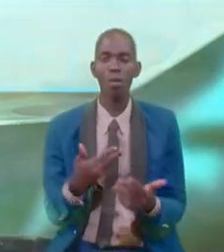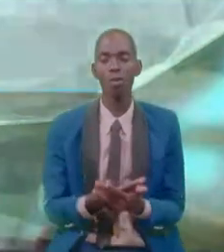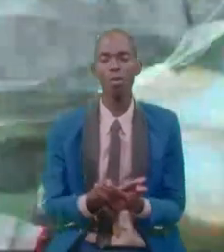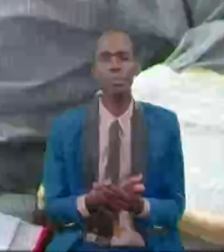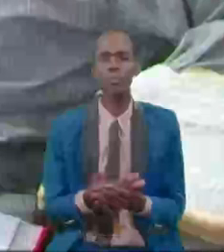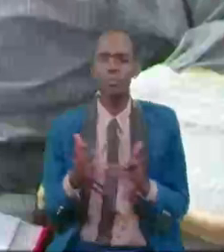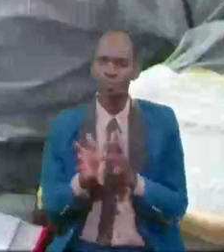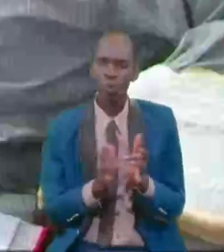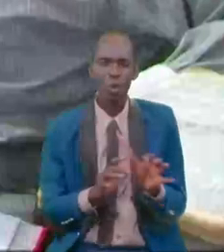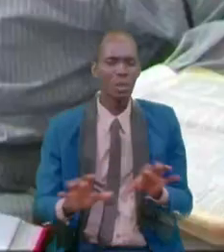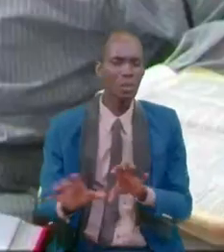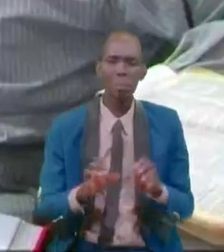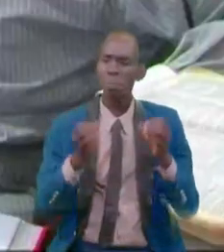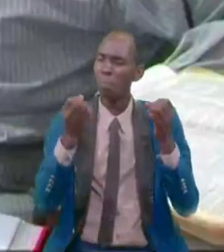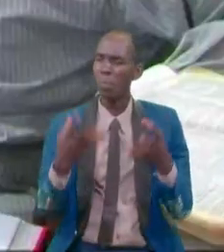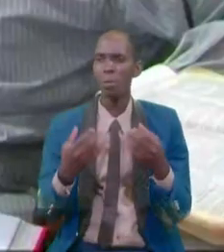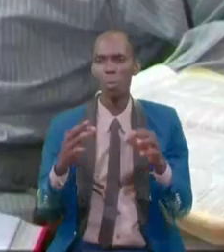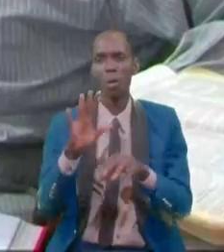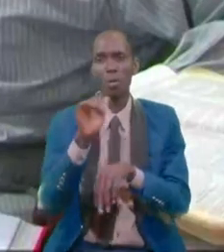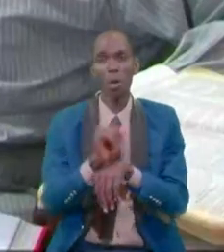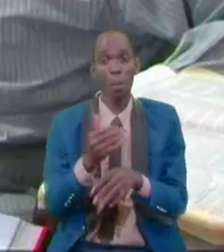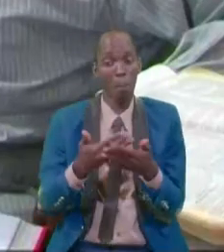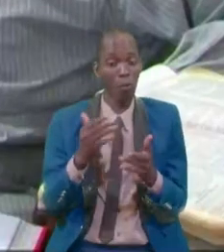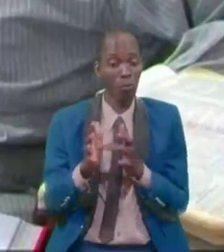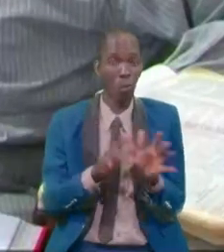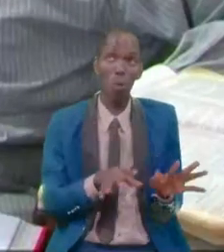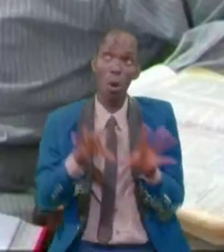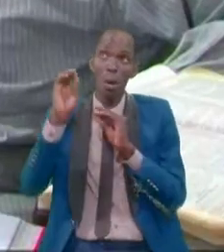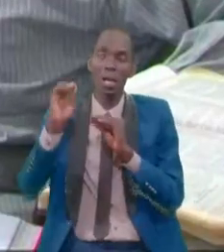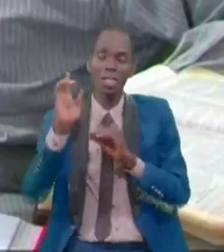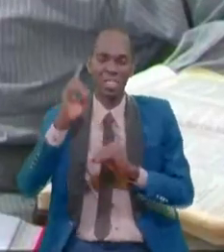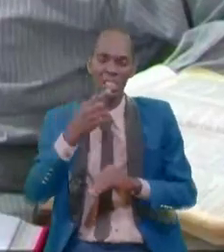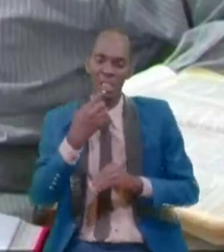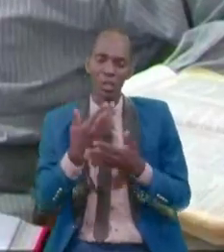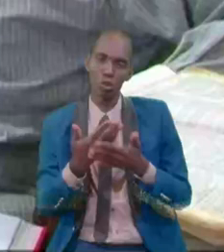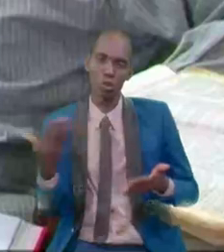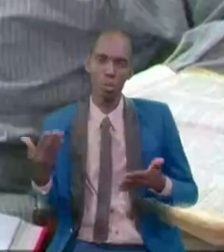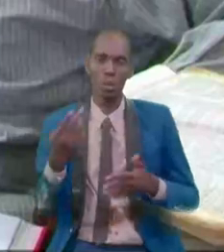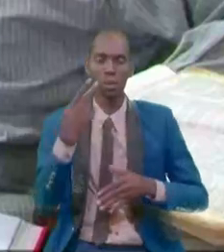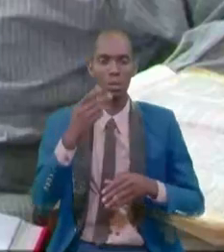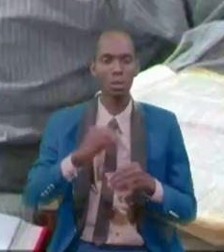parte, il a dit quelque chose. En Jean chapitre 14.